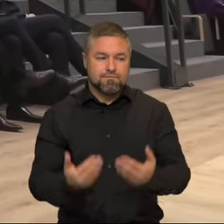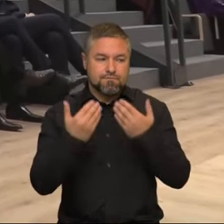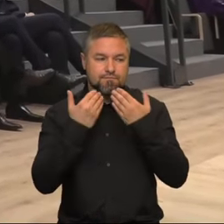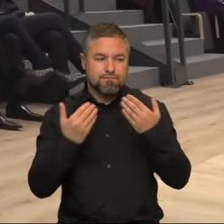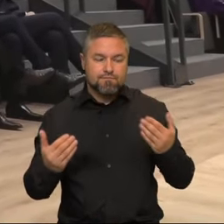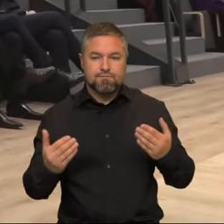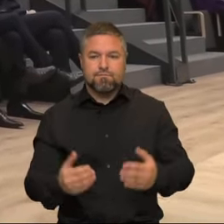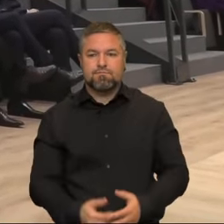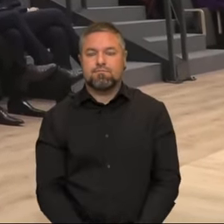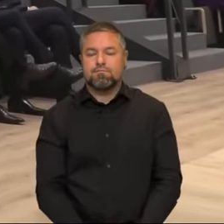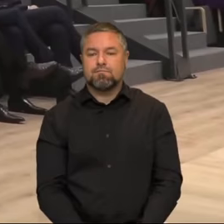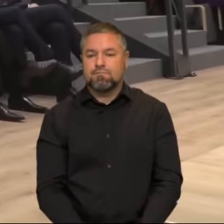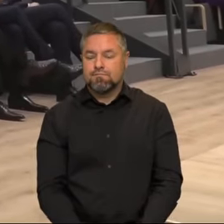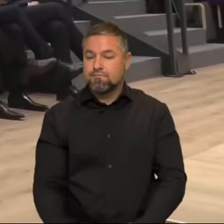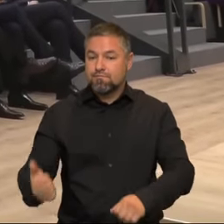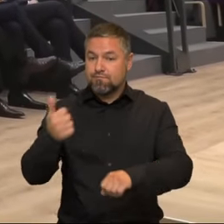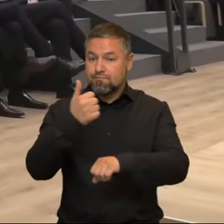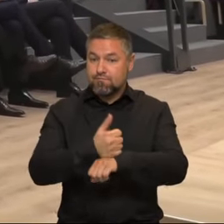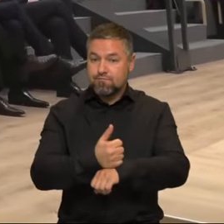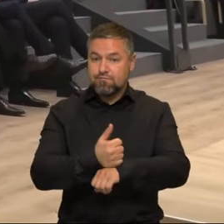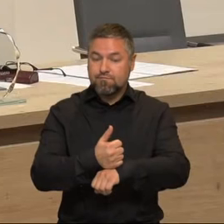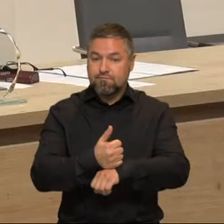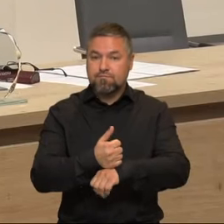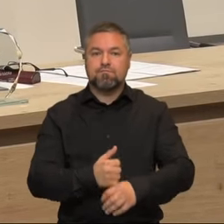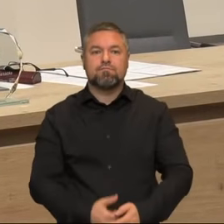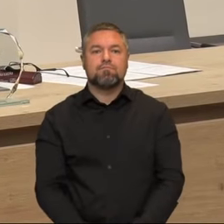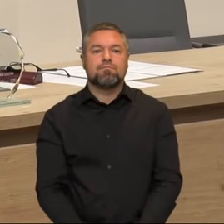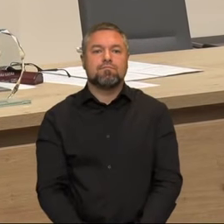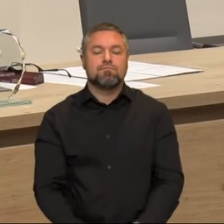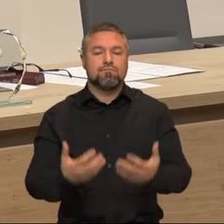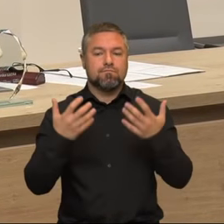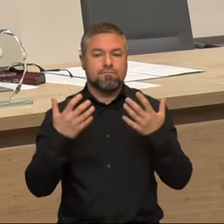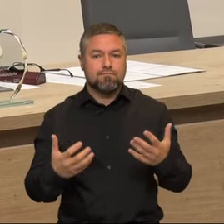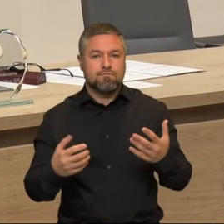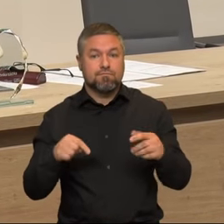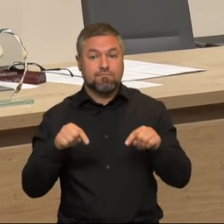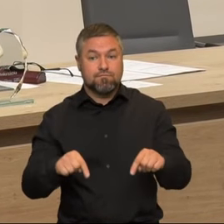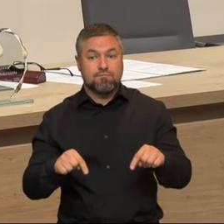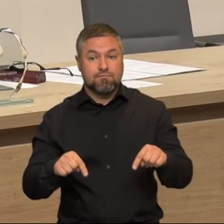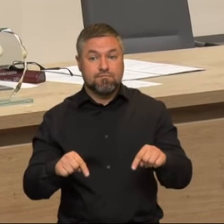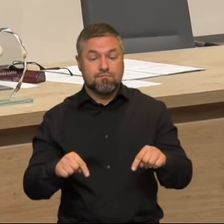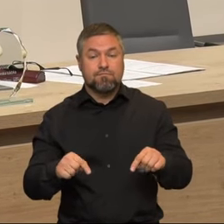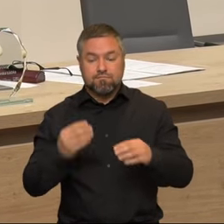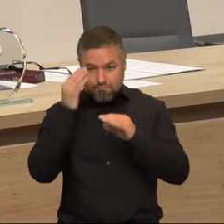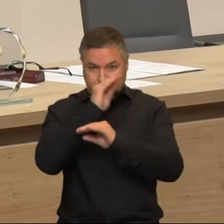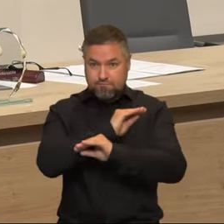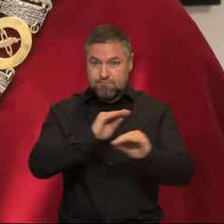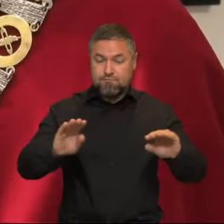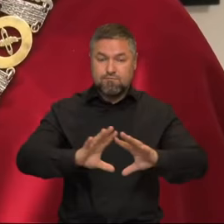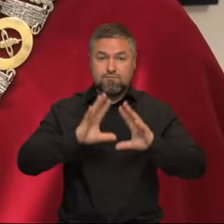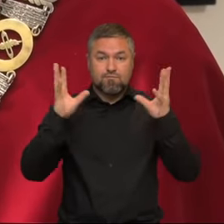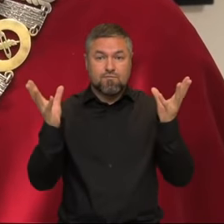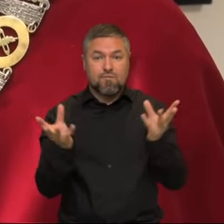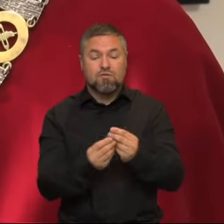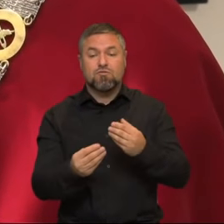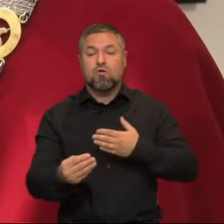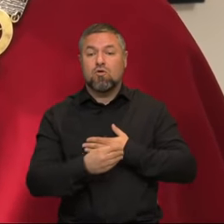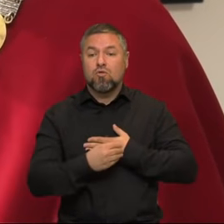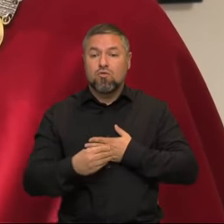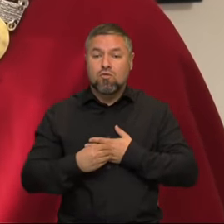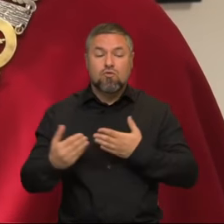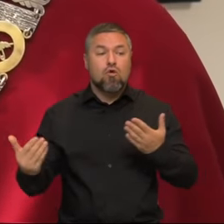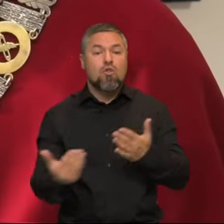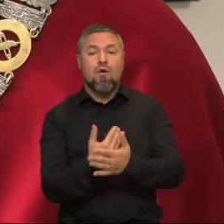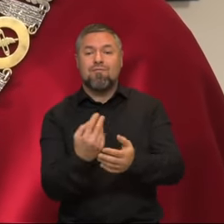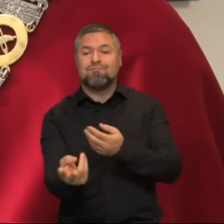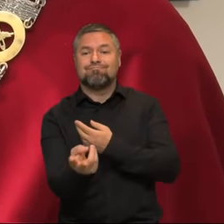Dziękuję pani przewodnicząca i chciałbym z tego miejsca też zaapelować do wszystkich naszych doktorantów, zarówno tych